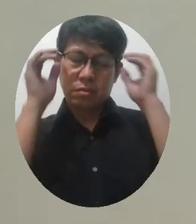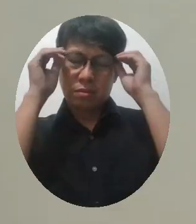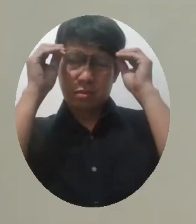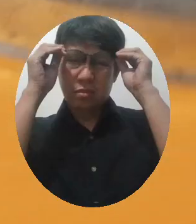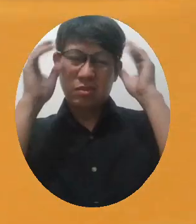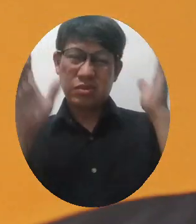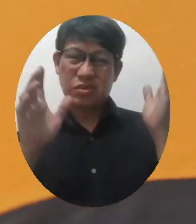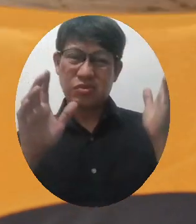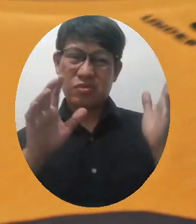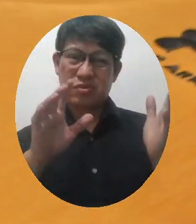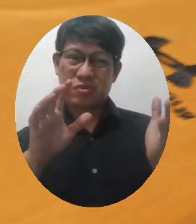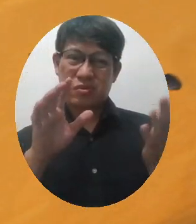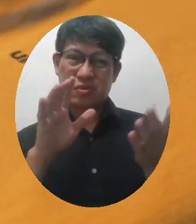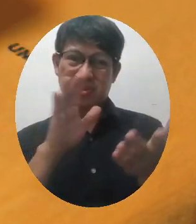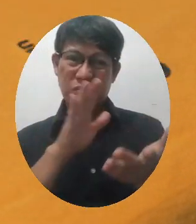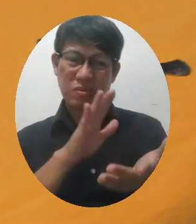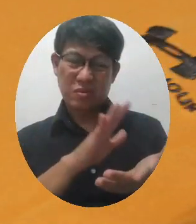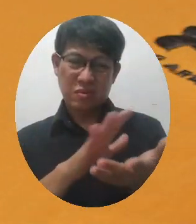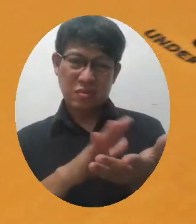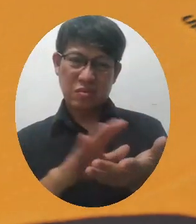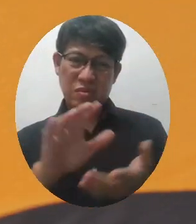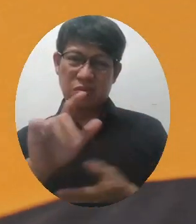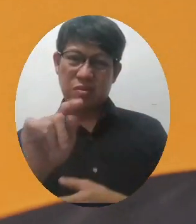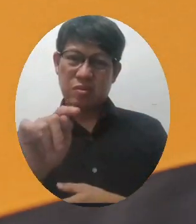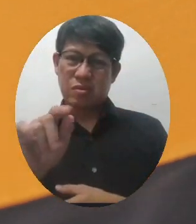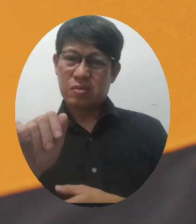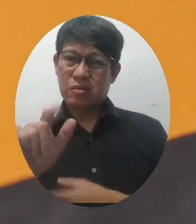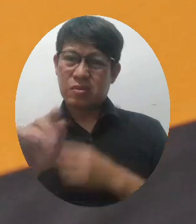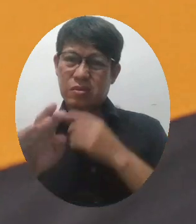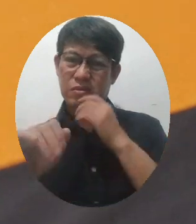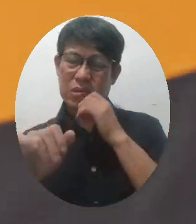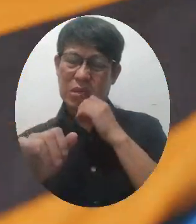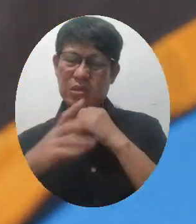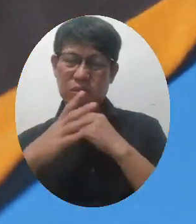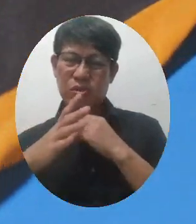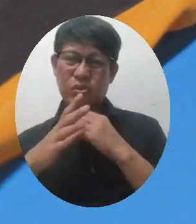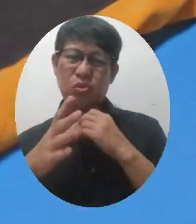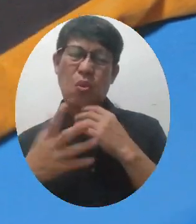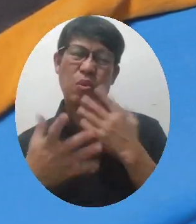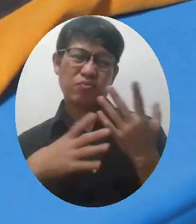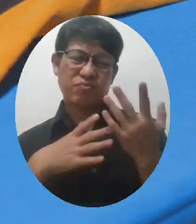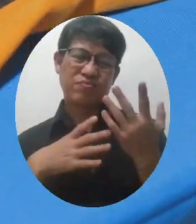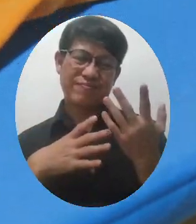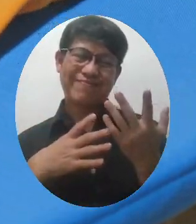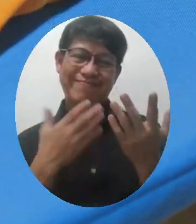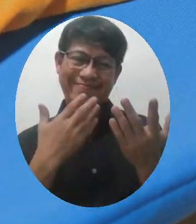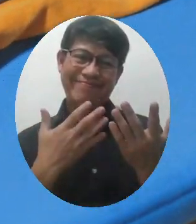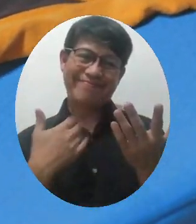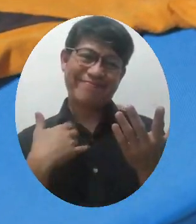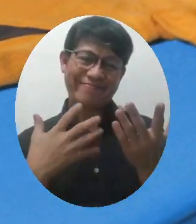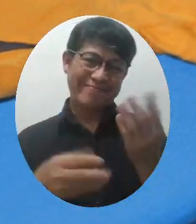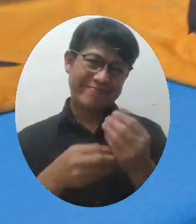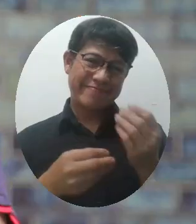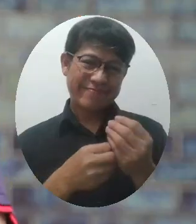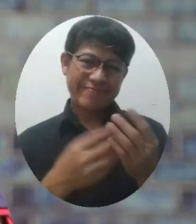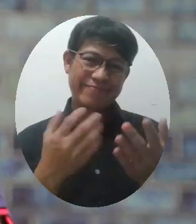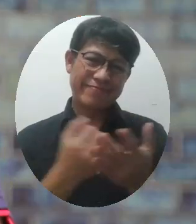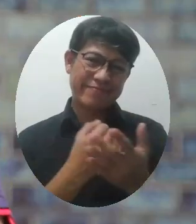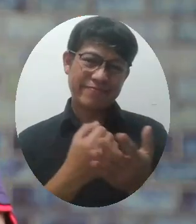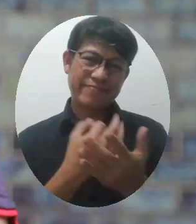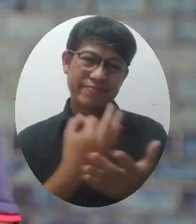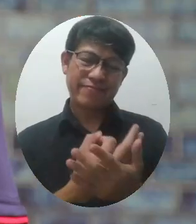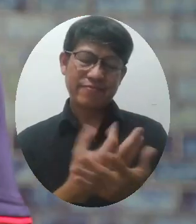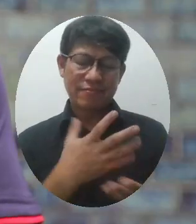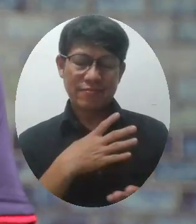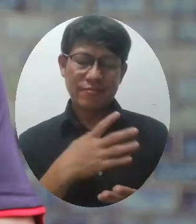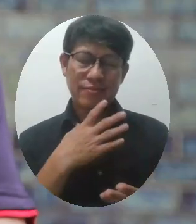ko, pag may nag-ano ng talaba, lansya, nakakadagdag din po pang gastos namin. Paano ba may iwasan